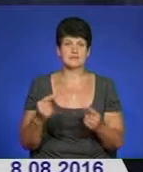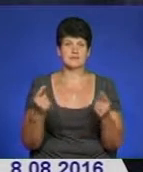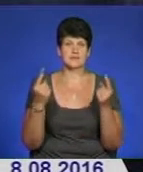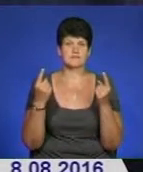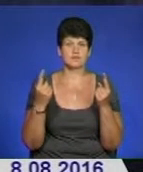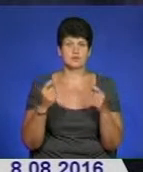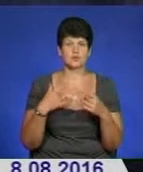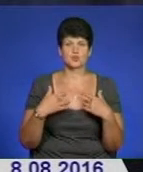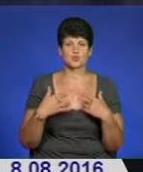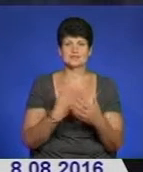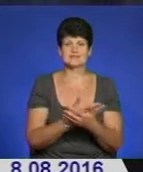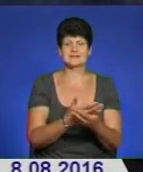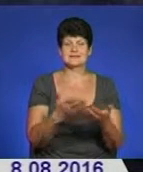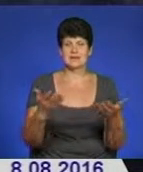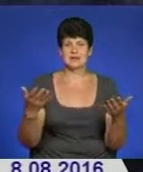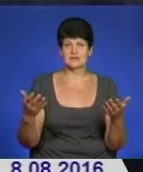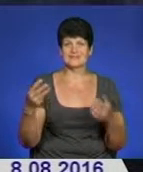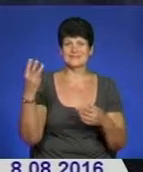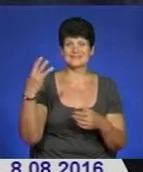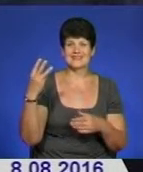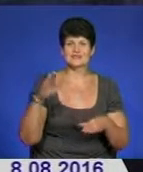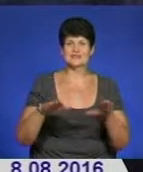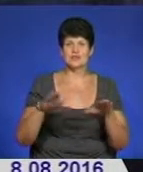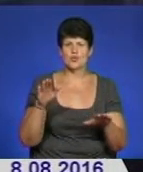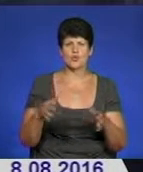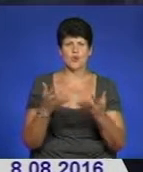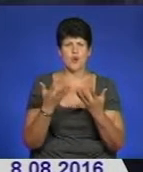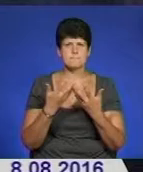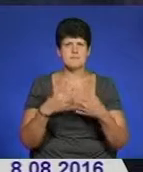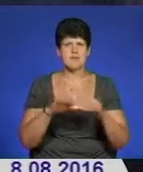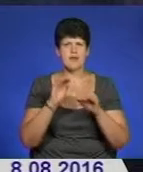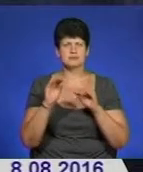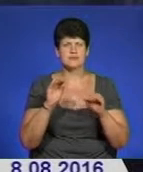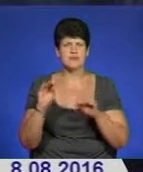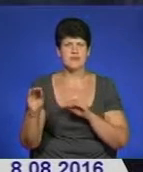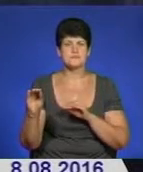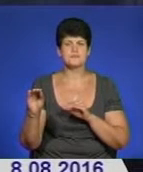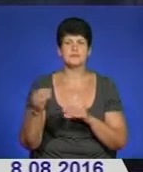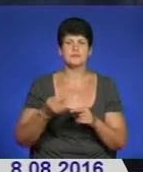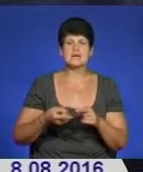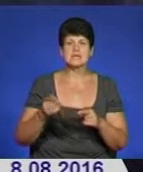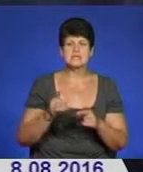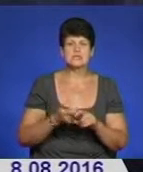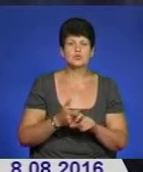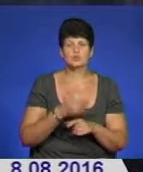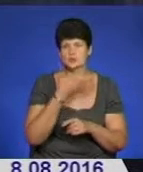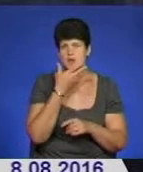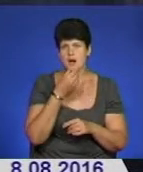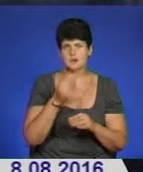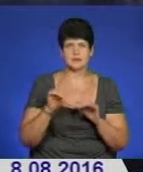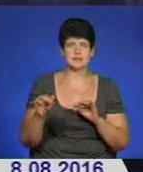велику сцену, великі екрани. Це 30 тонн обладнання, це насправді дуже гарний захід